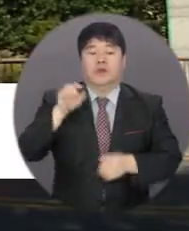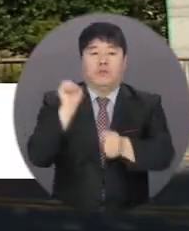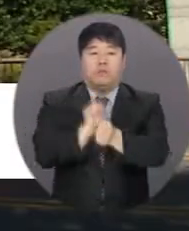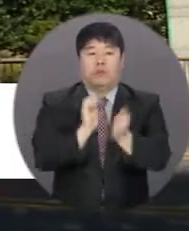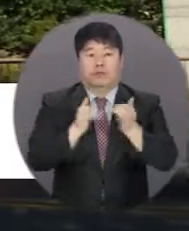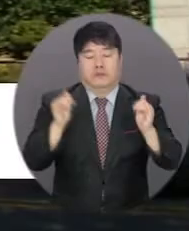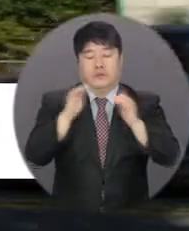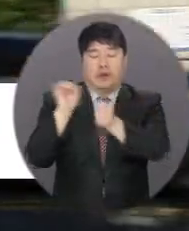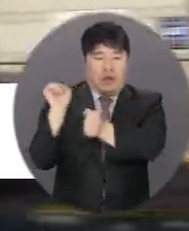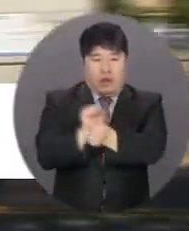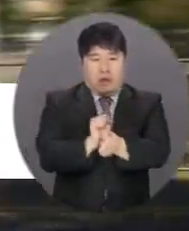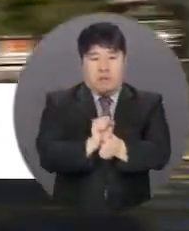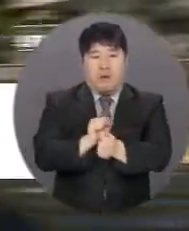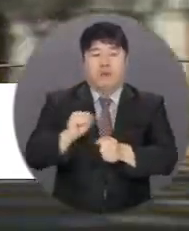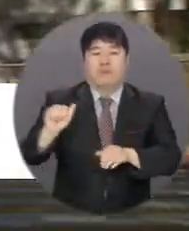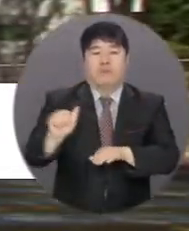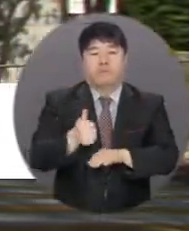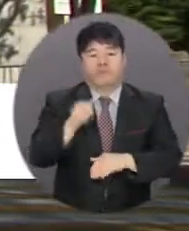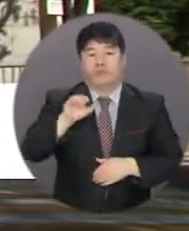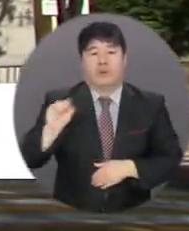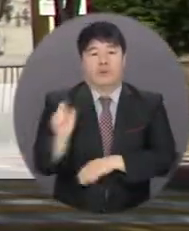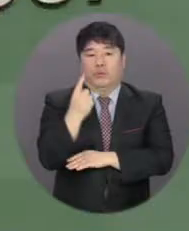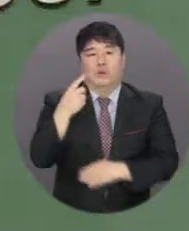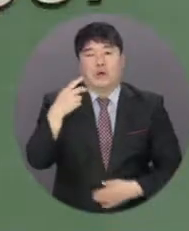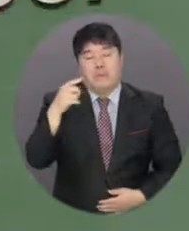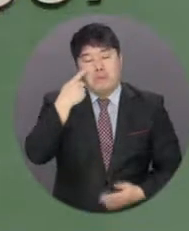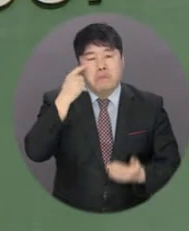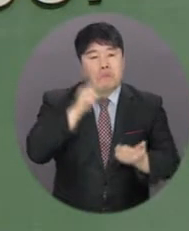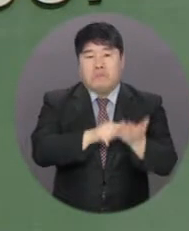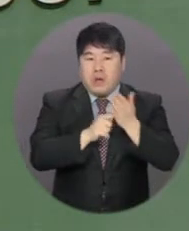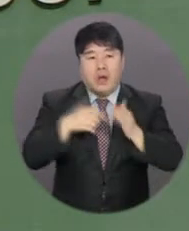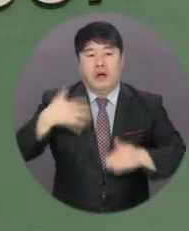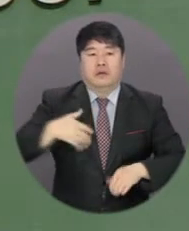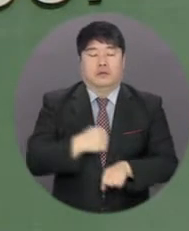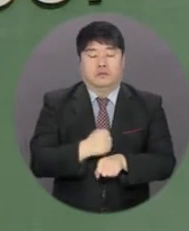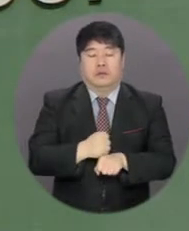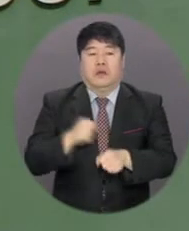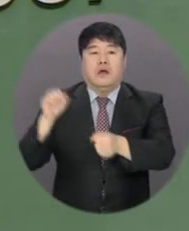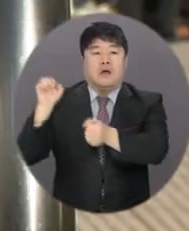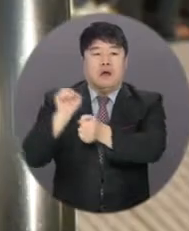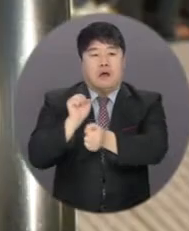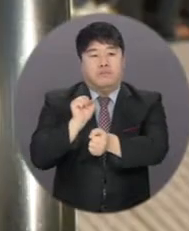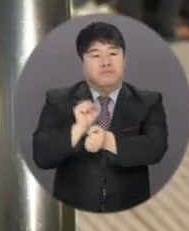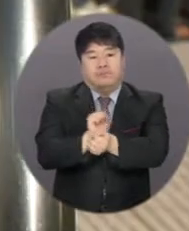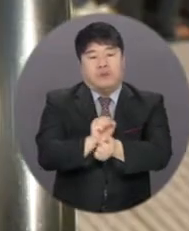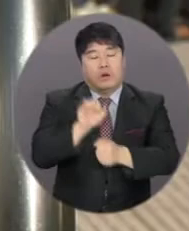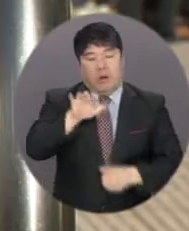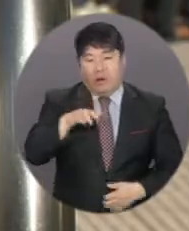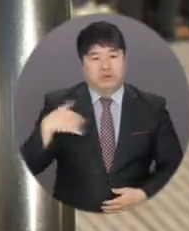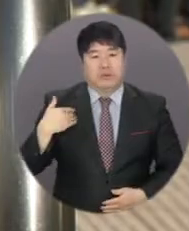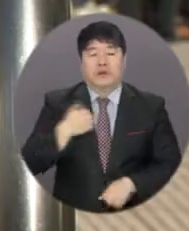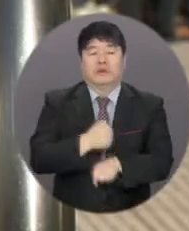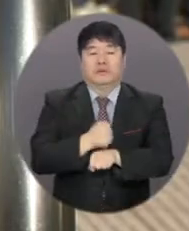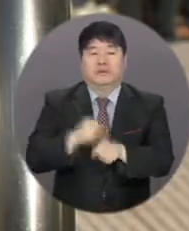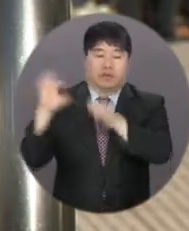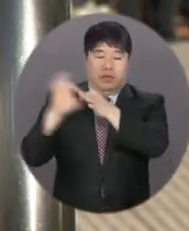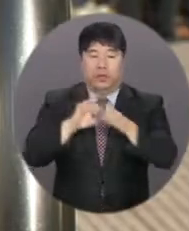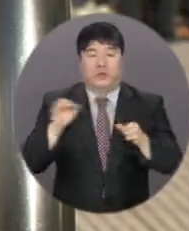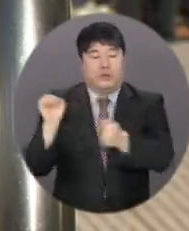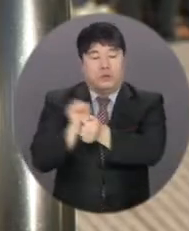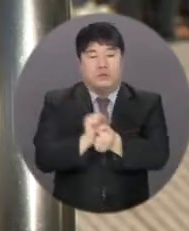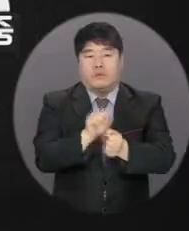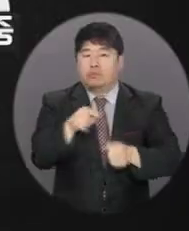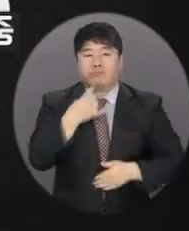헉 진짜 의 감염 경로는 아직 밝혀지지 않고 있습니다 감염 경로가 미국인 상태에서 연세에 감염으로 이어지고 있는 건 이 뿐만